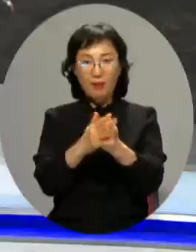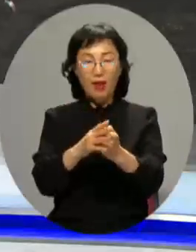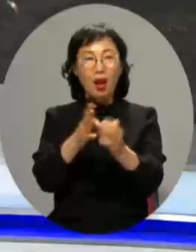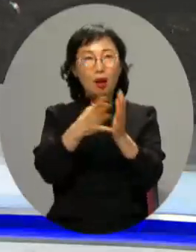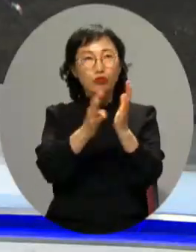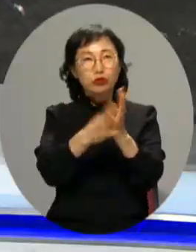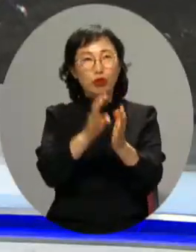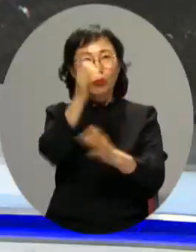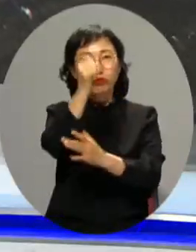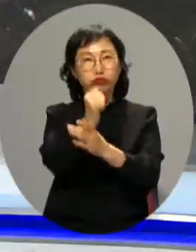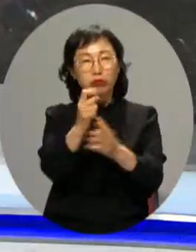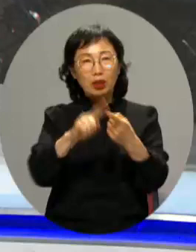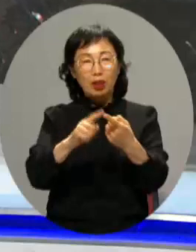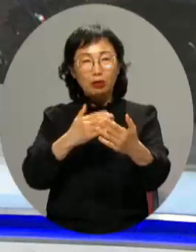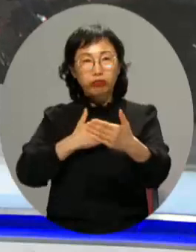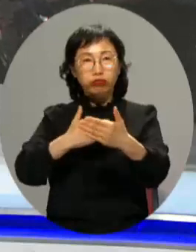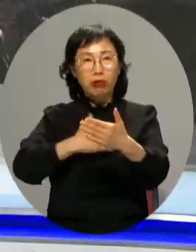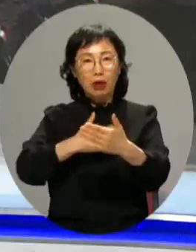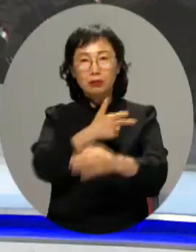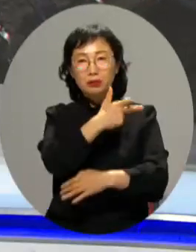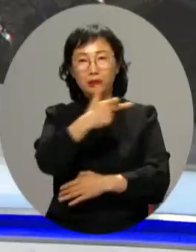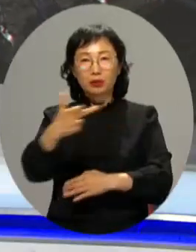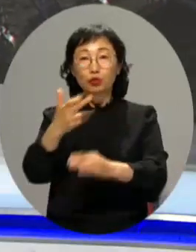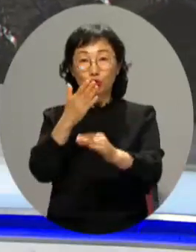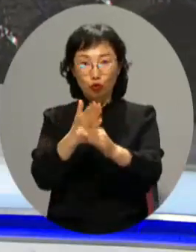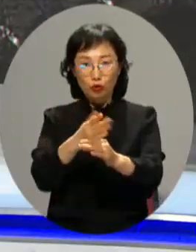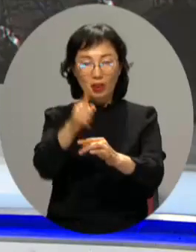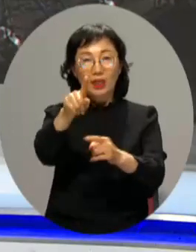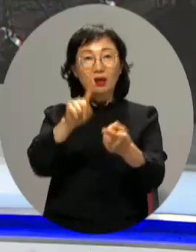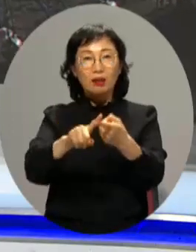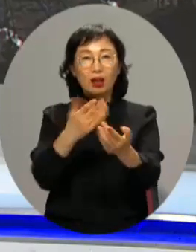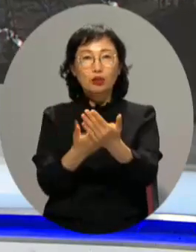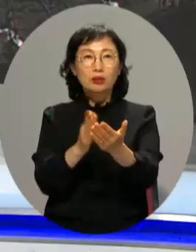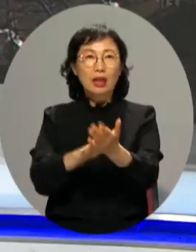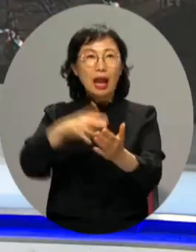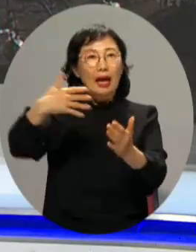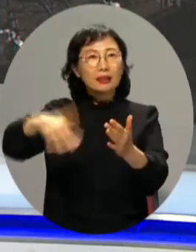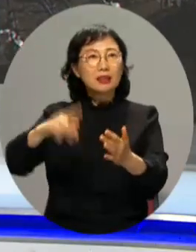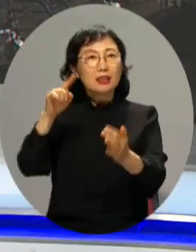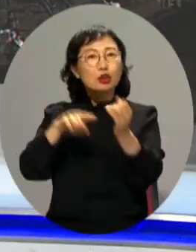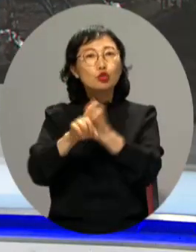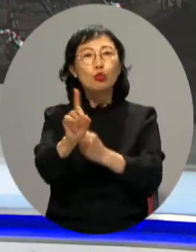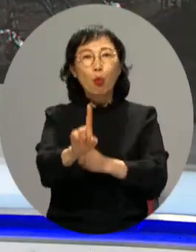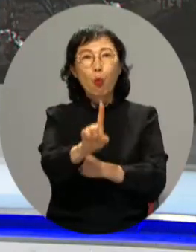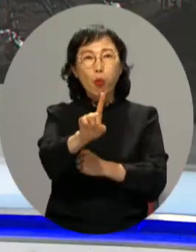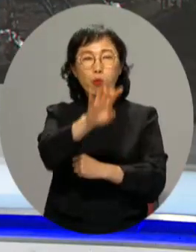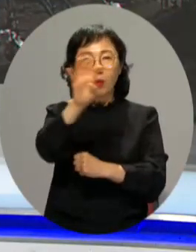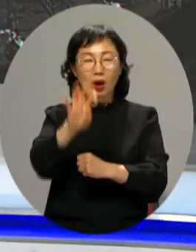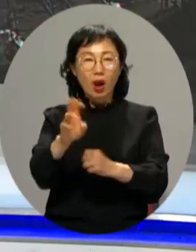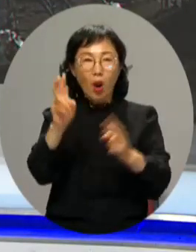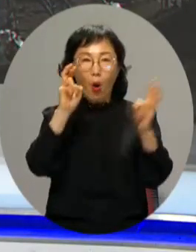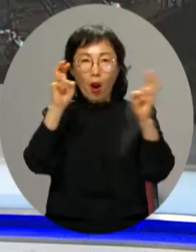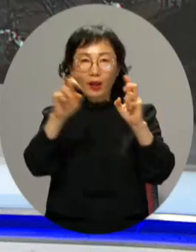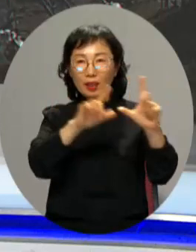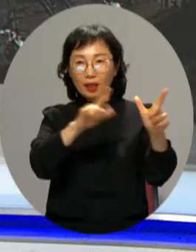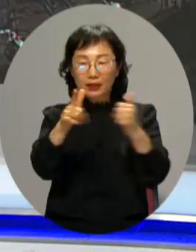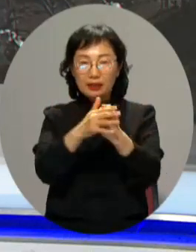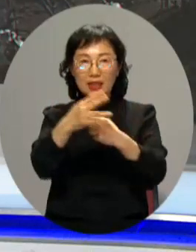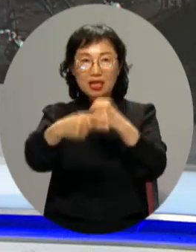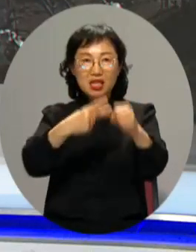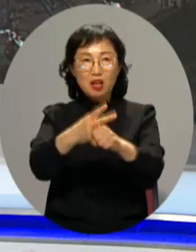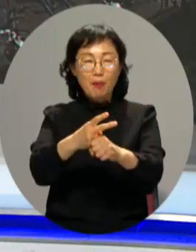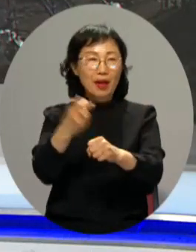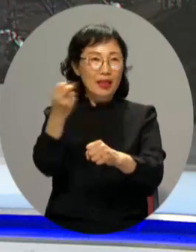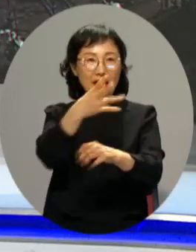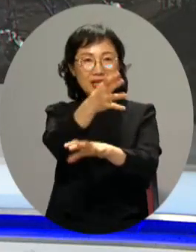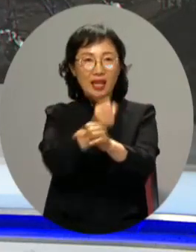대한 불안감이 커지고 있는데요. 왜 시설 개선은 이루어지지 않는 걸까요? 업체 측은 2년마다 갱신되는 계약